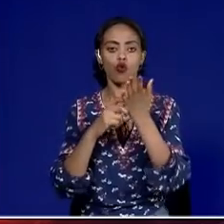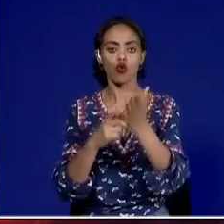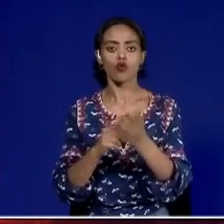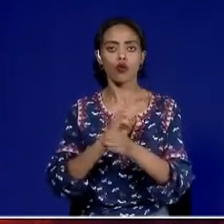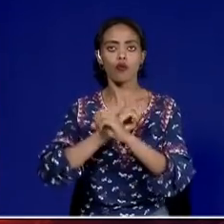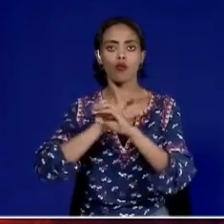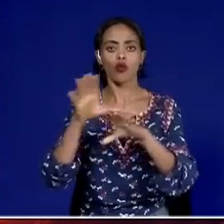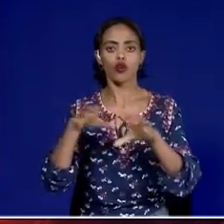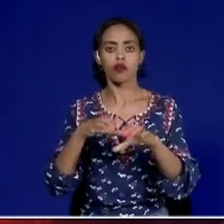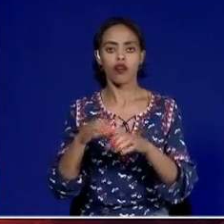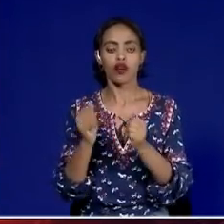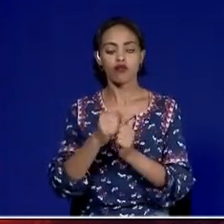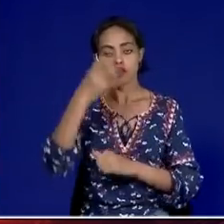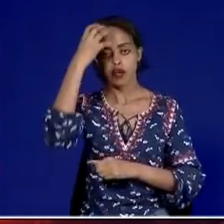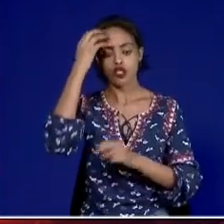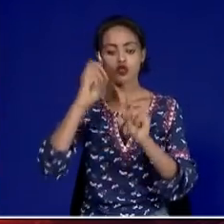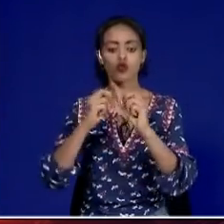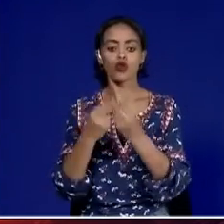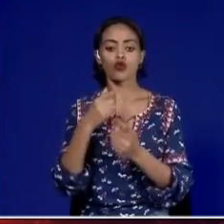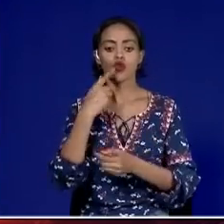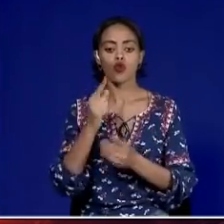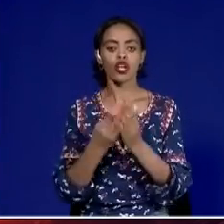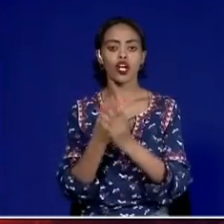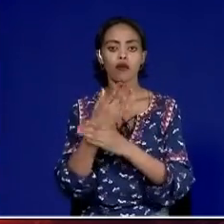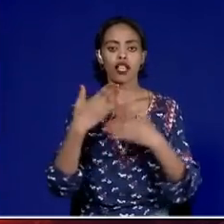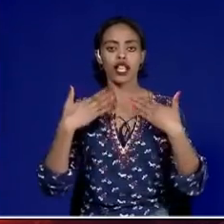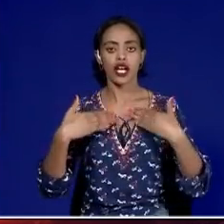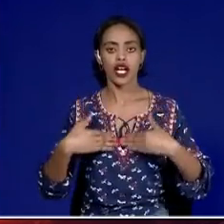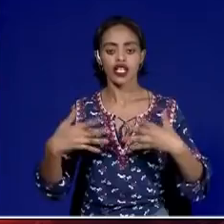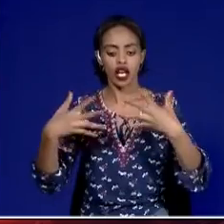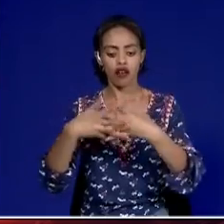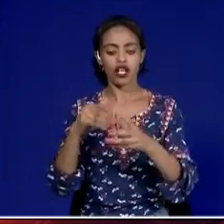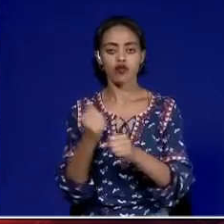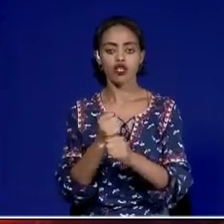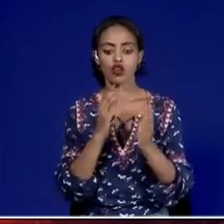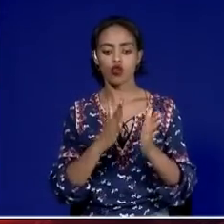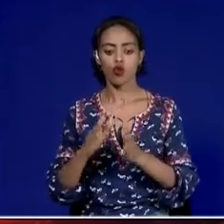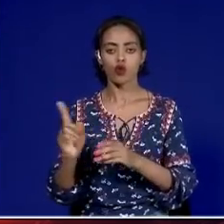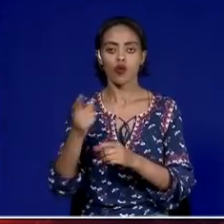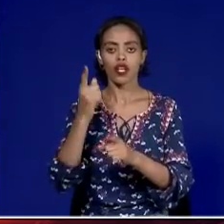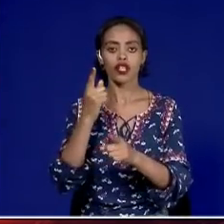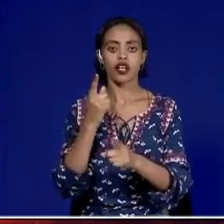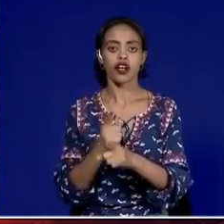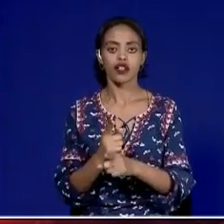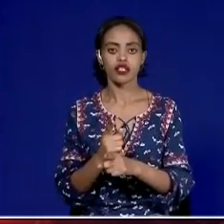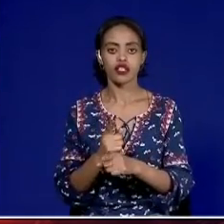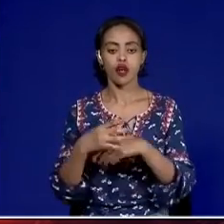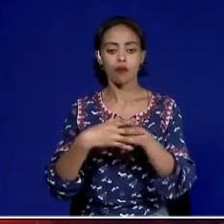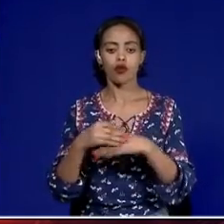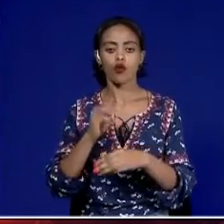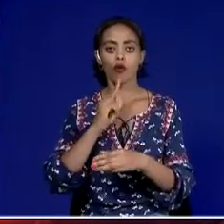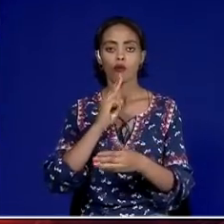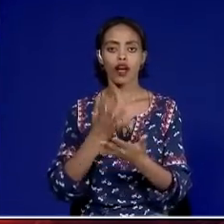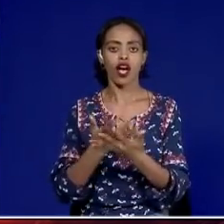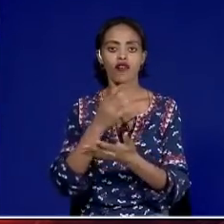منغبار مس منغستن ودون ايلوون مسناي لمعات اغراتن حابرنا مسرح دلوات مخانا انتنا رقاقز ديرو ما هافت كل